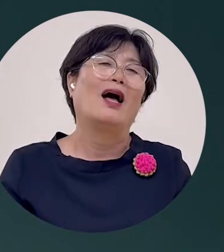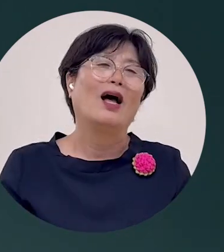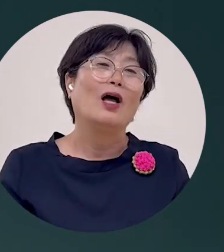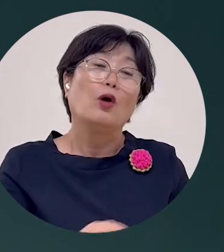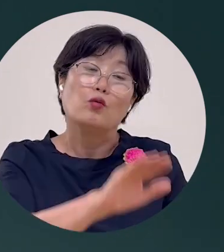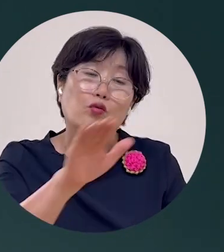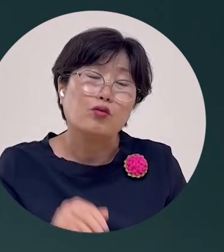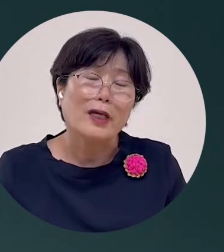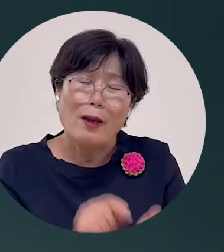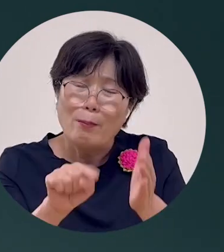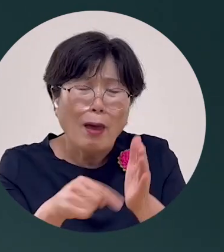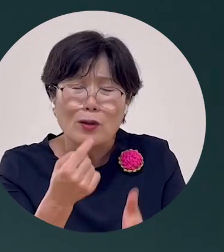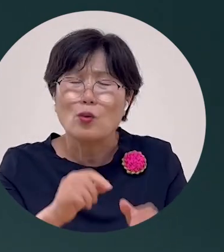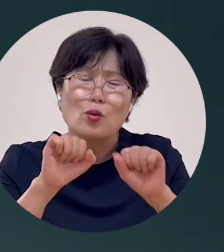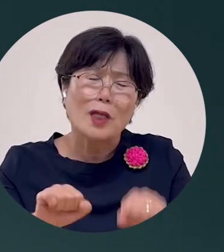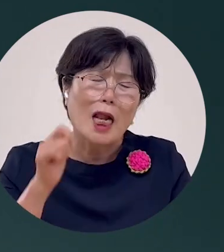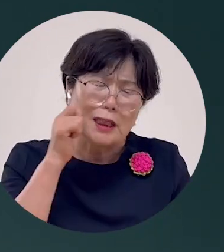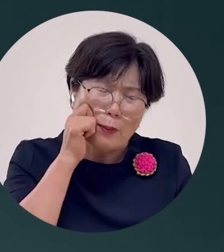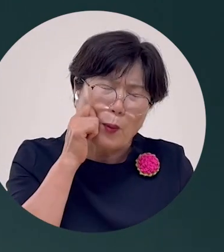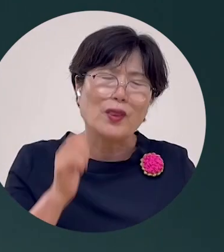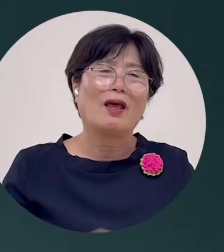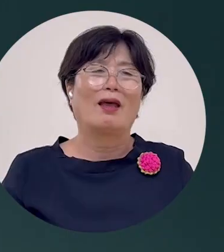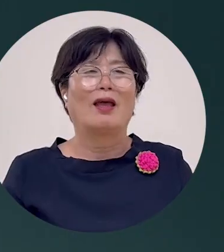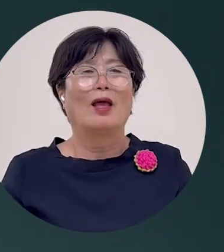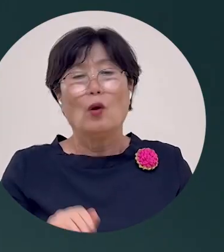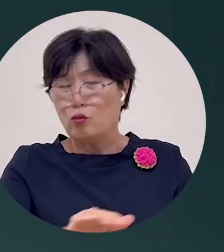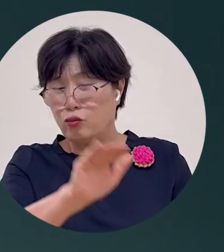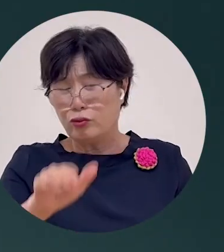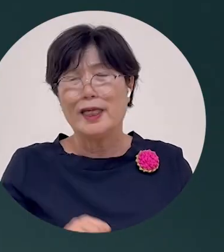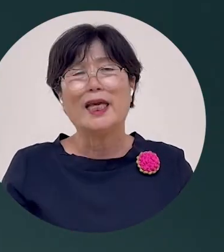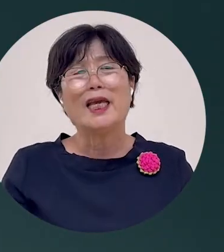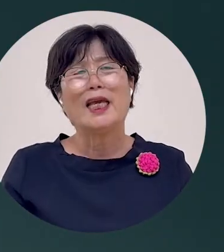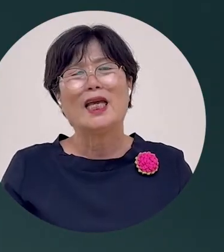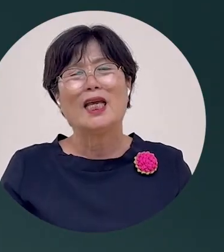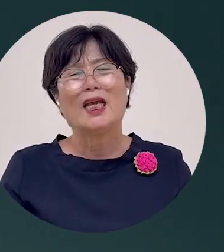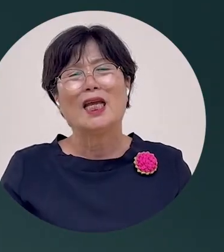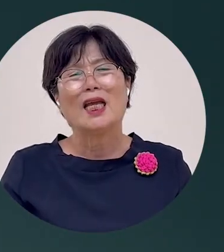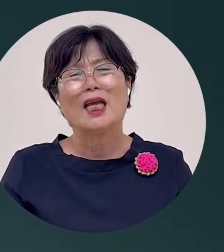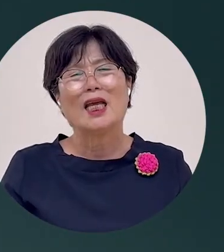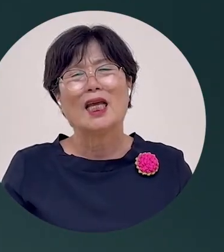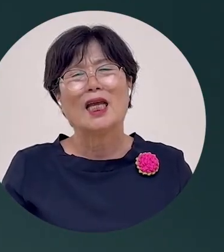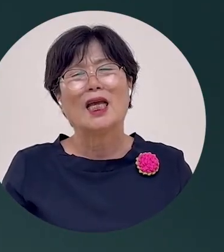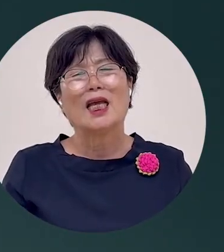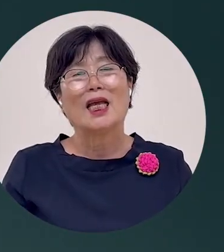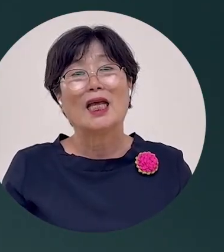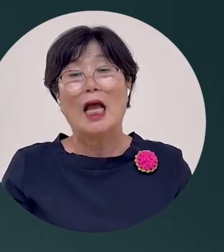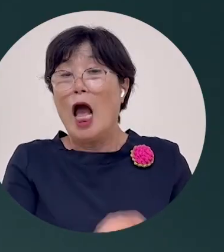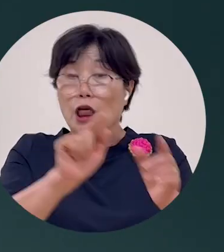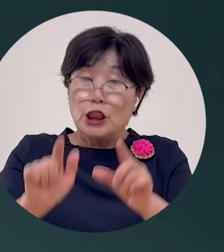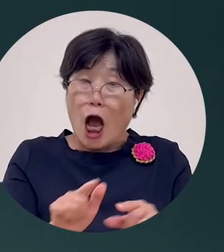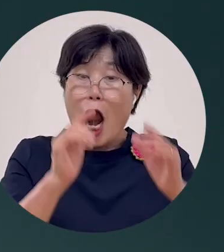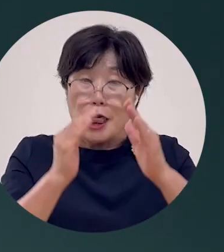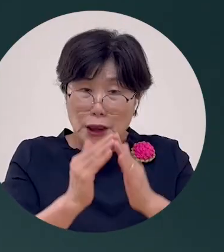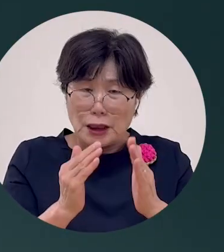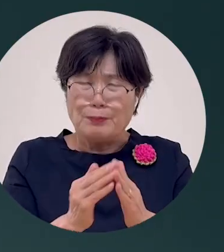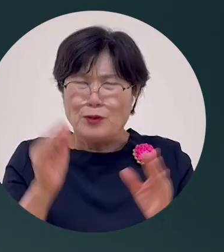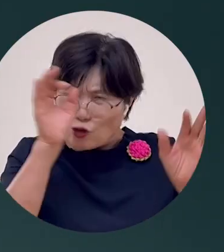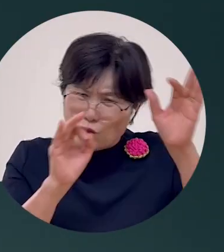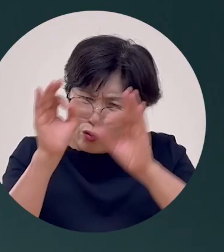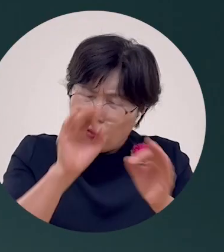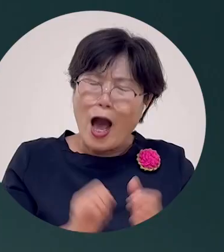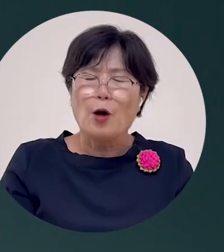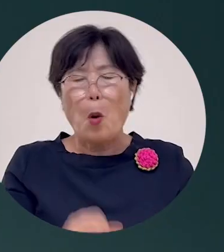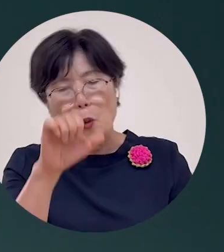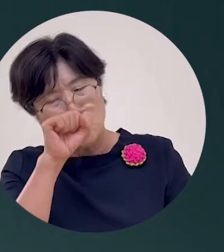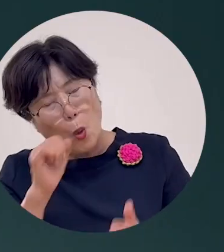100년도 못 살아요. 우리요, 그렇게 살 집을 구하고